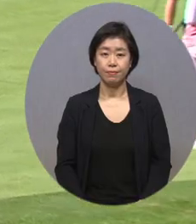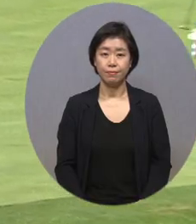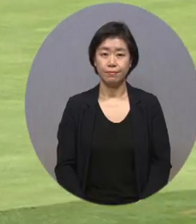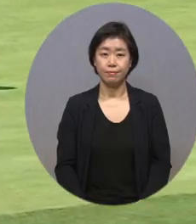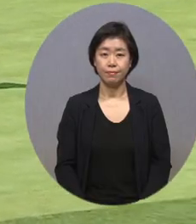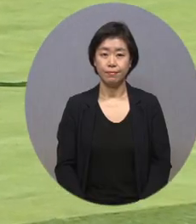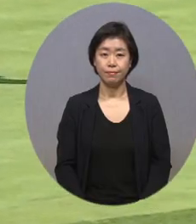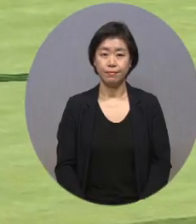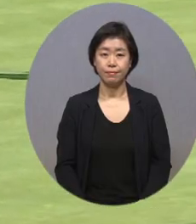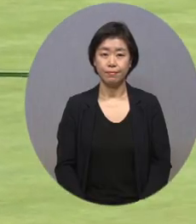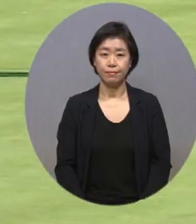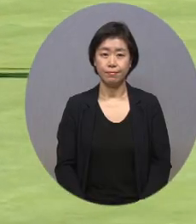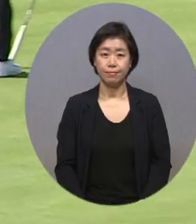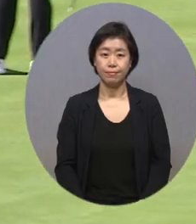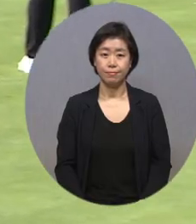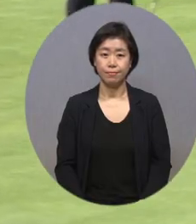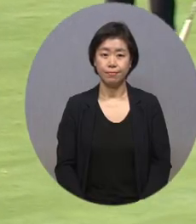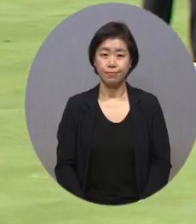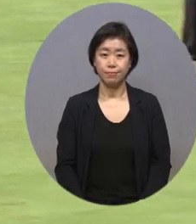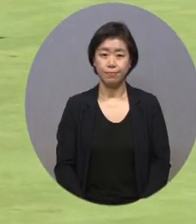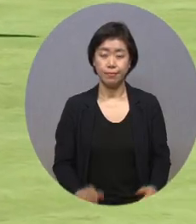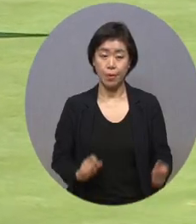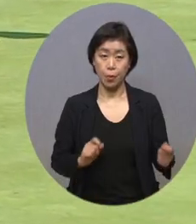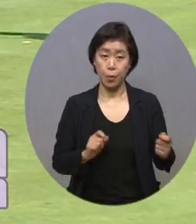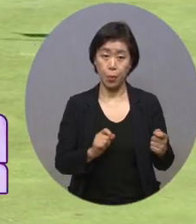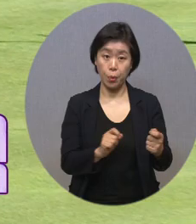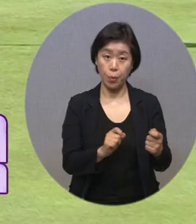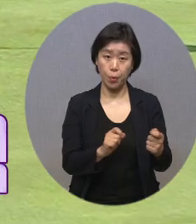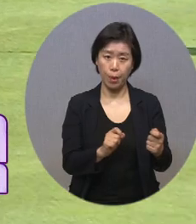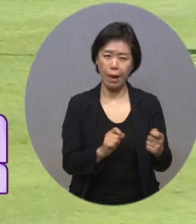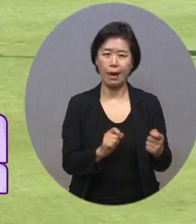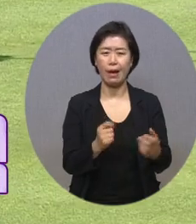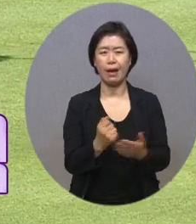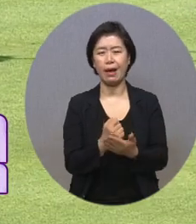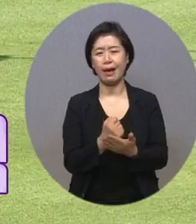나이스 퍼트. 아.